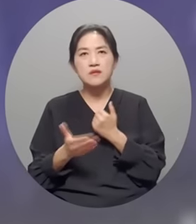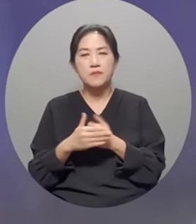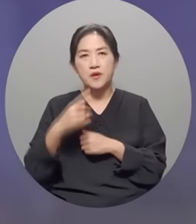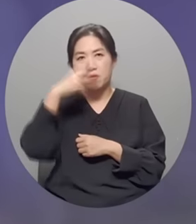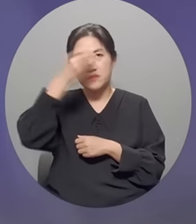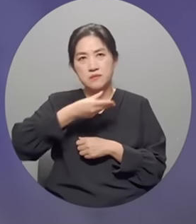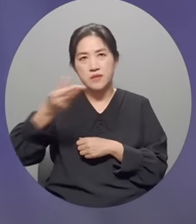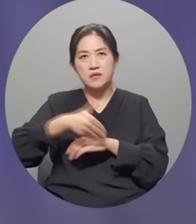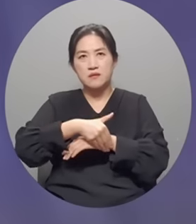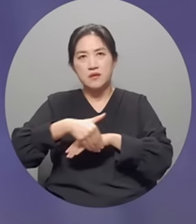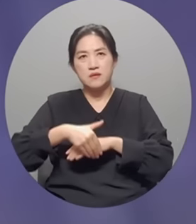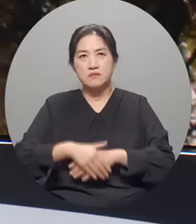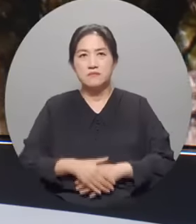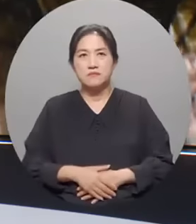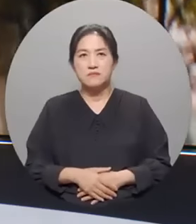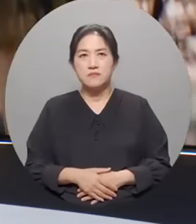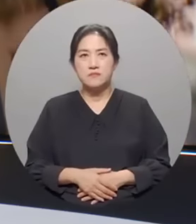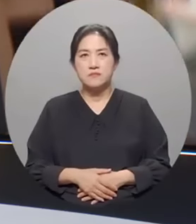김영창입니다.